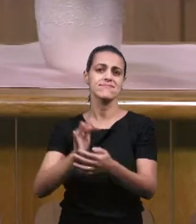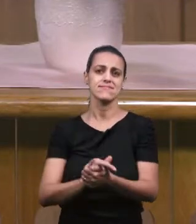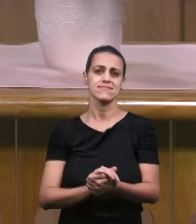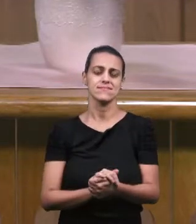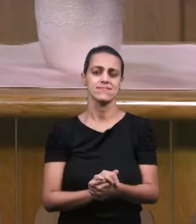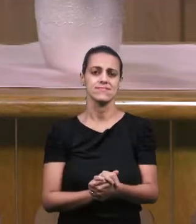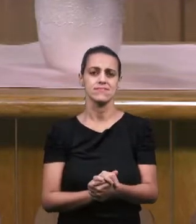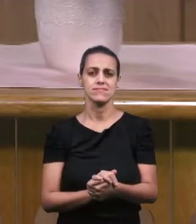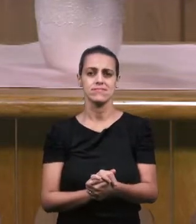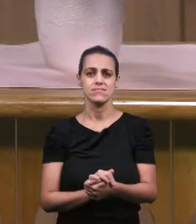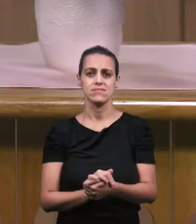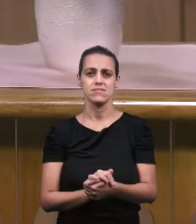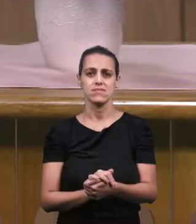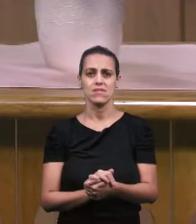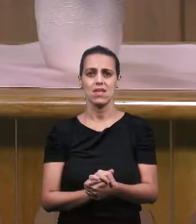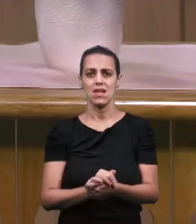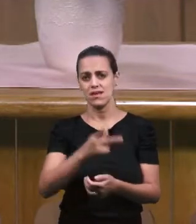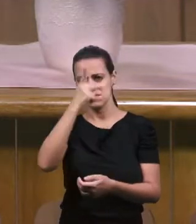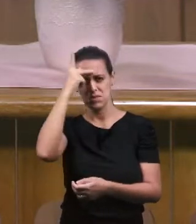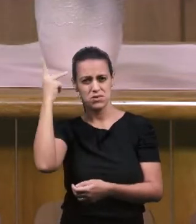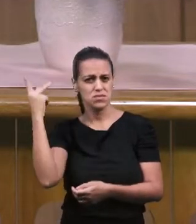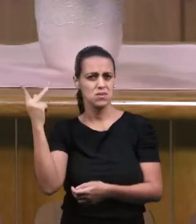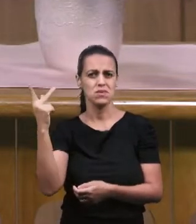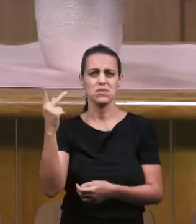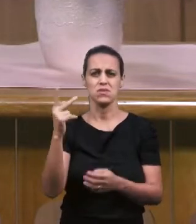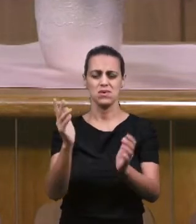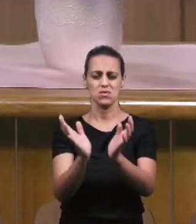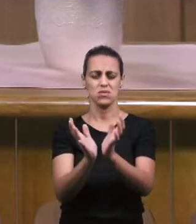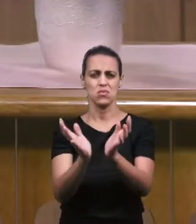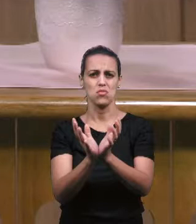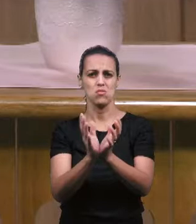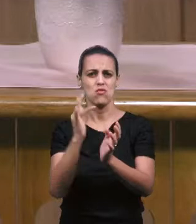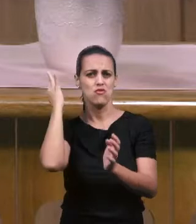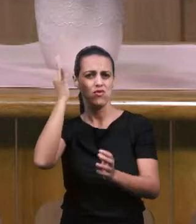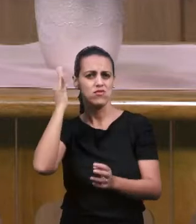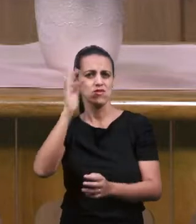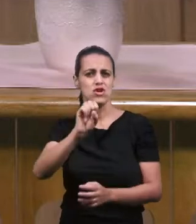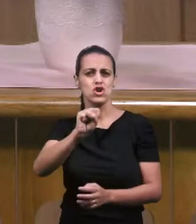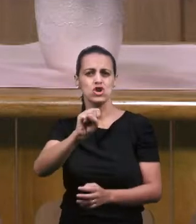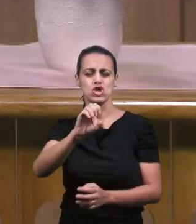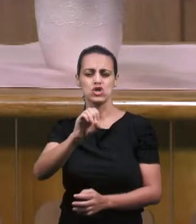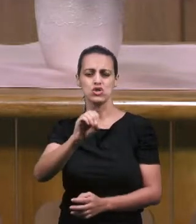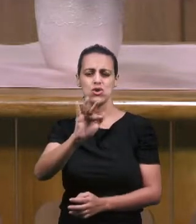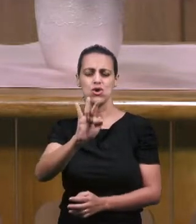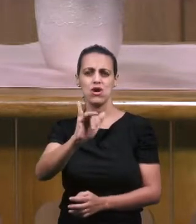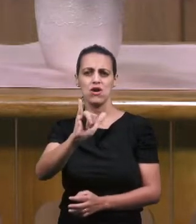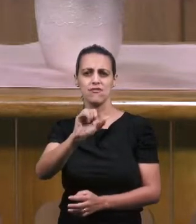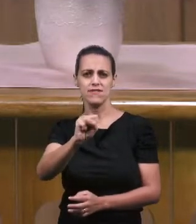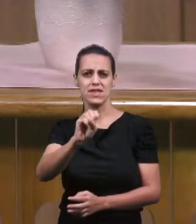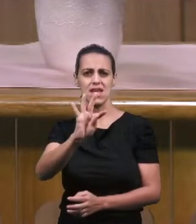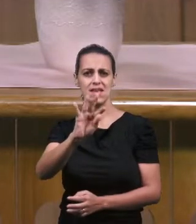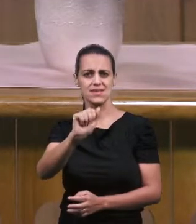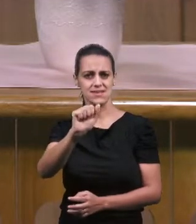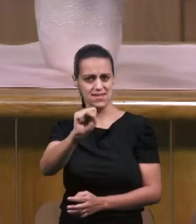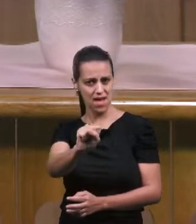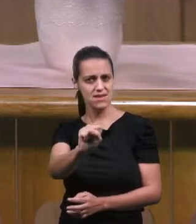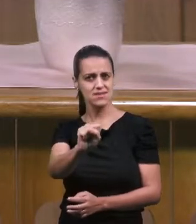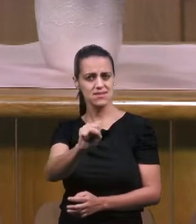étaient appelés, les hommes, appelés les sophistes, qui ont